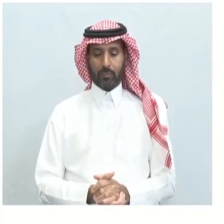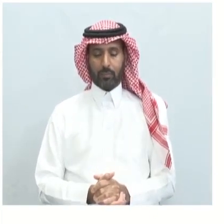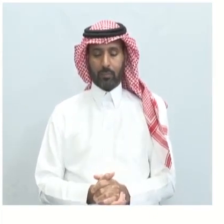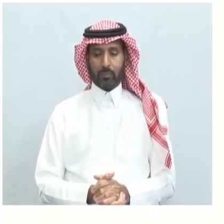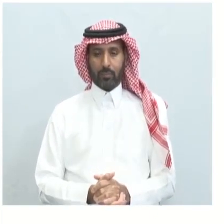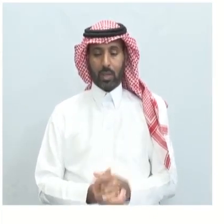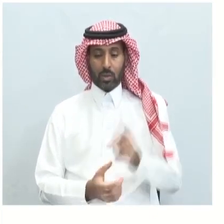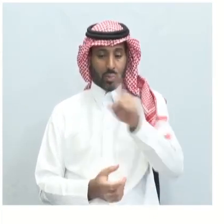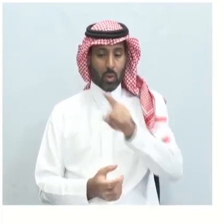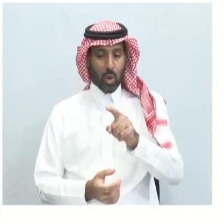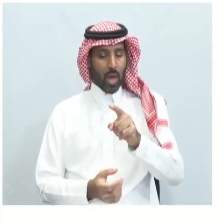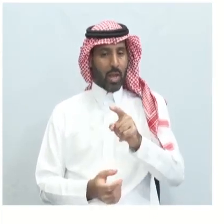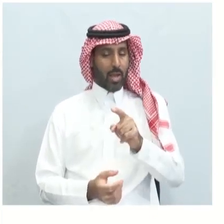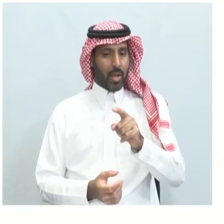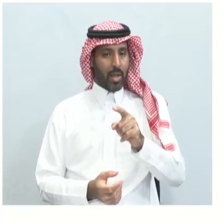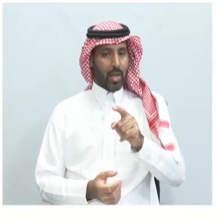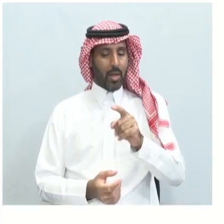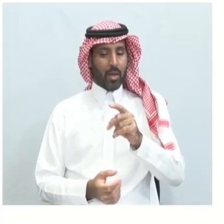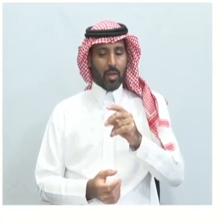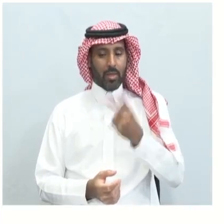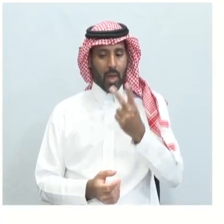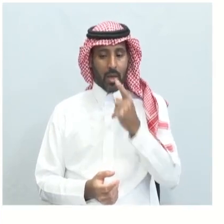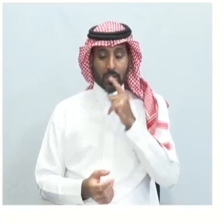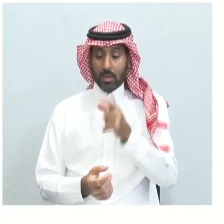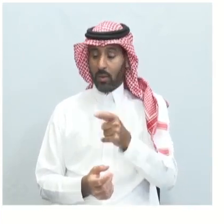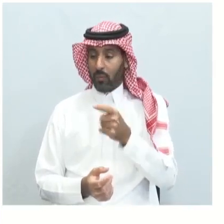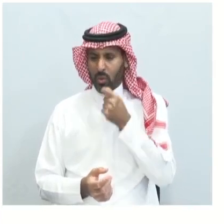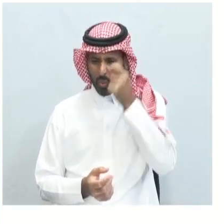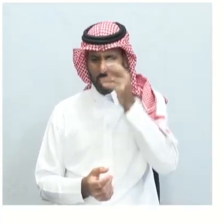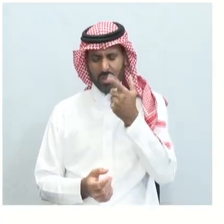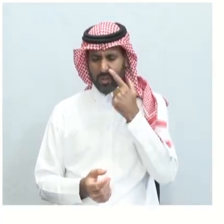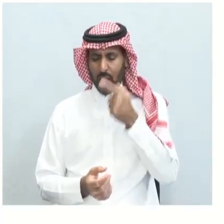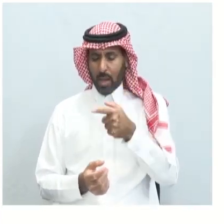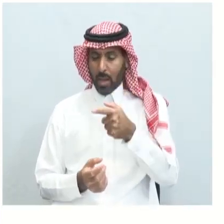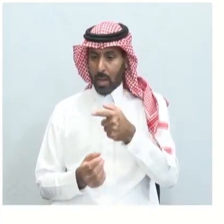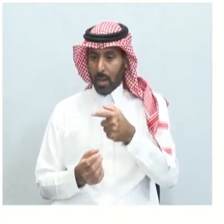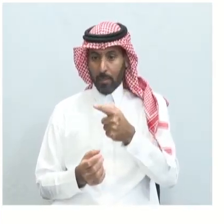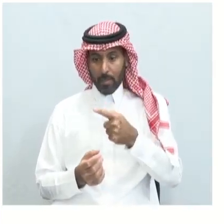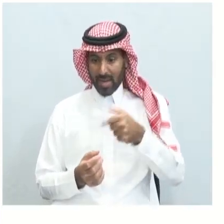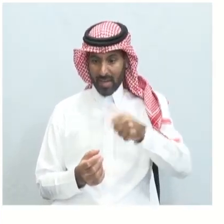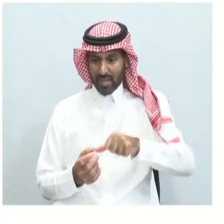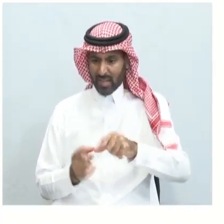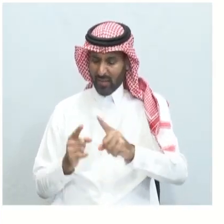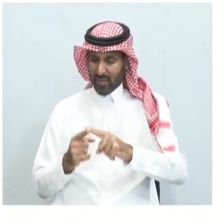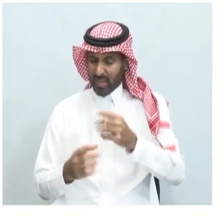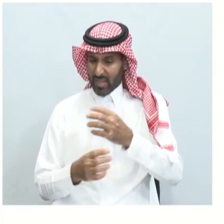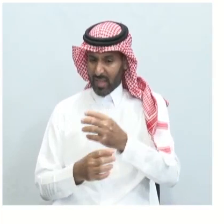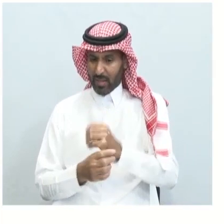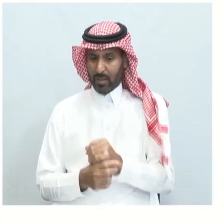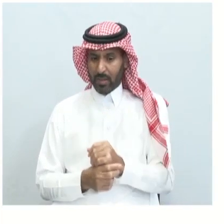السؤال الثاني صف ثغرات الامن السبراني الفريده التي تواجهها اجهزه انترنت